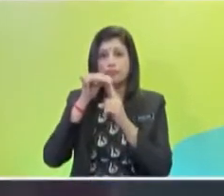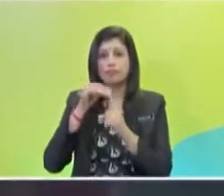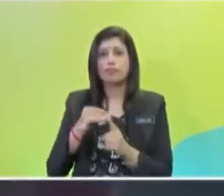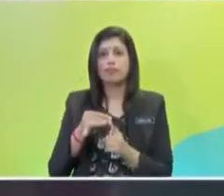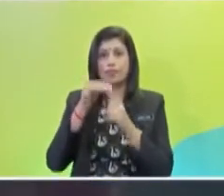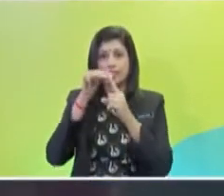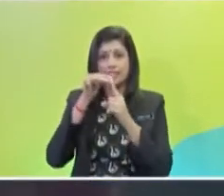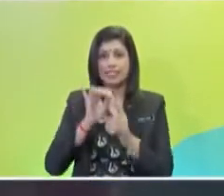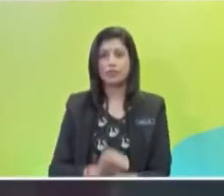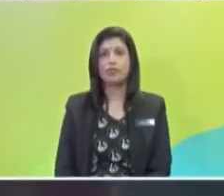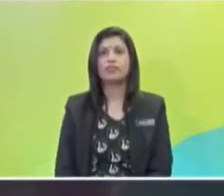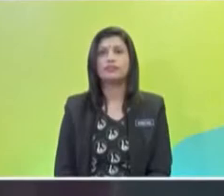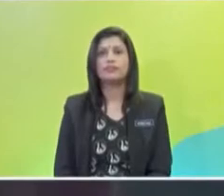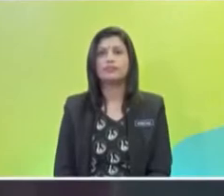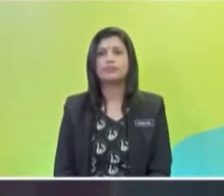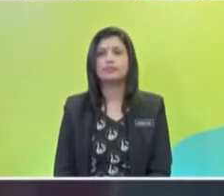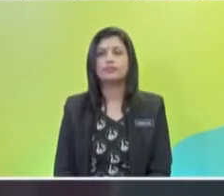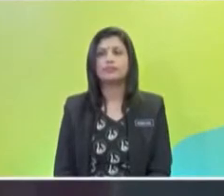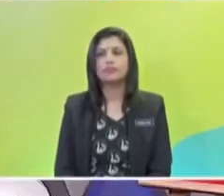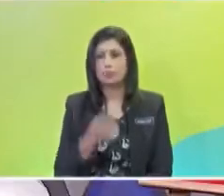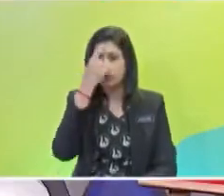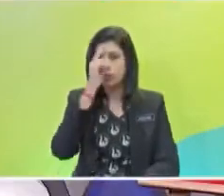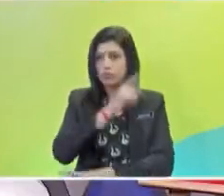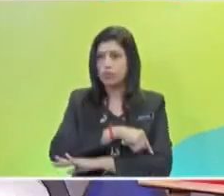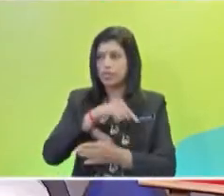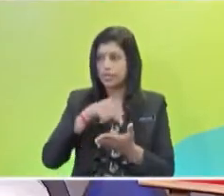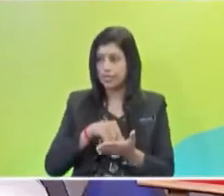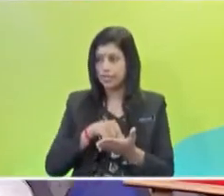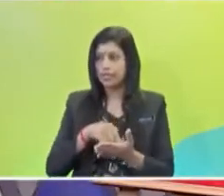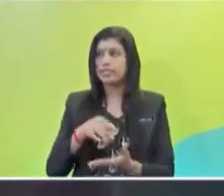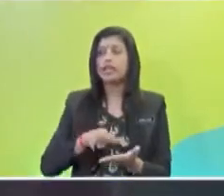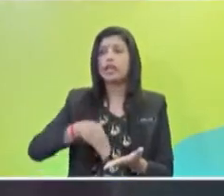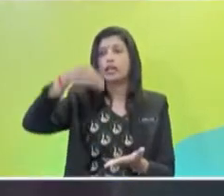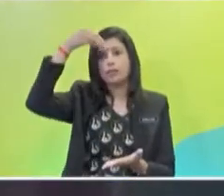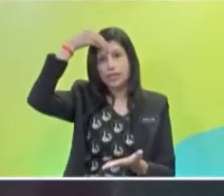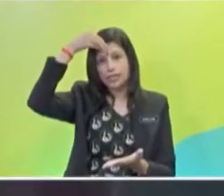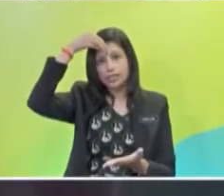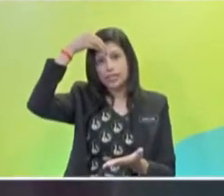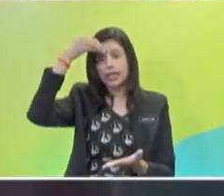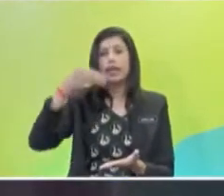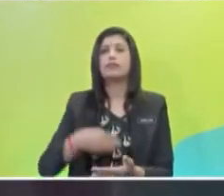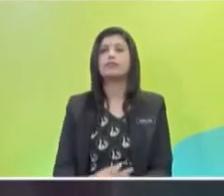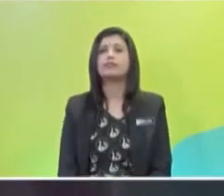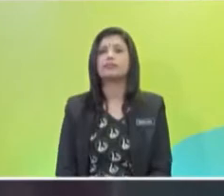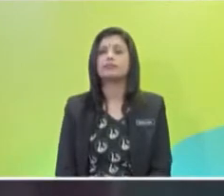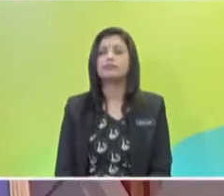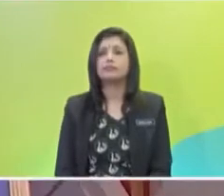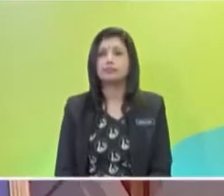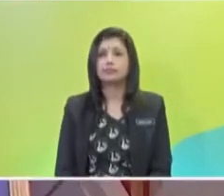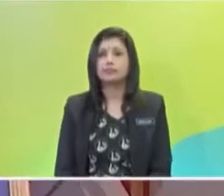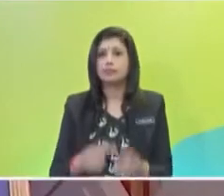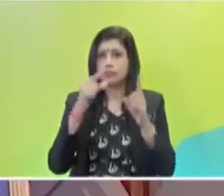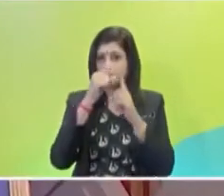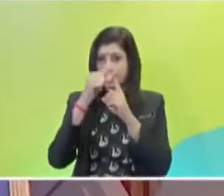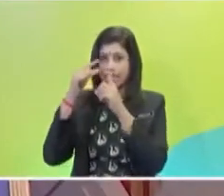tu, cikgu nak perkenalkan kandungan pembelajaran kita hari ini, iaitu kita akan belajar tentang suku kata KV